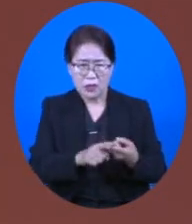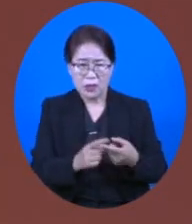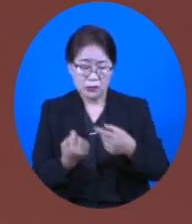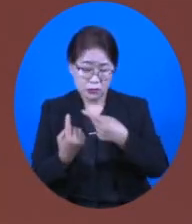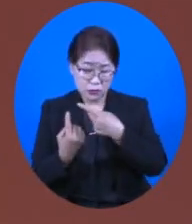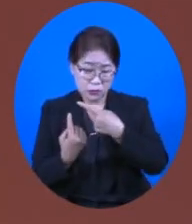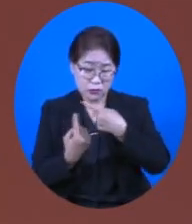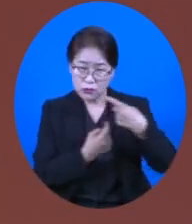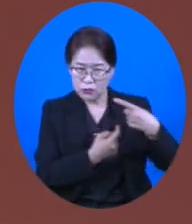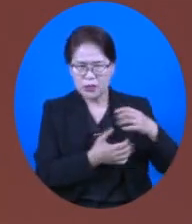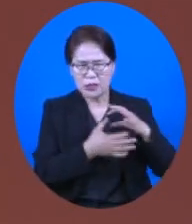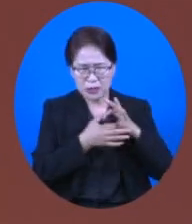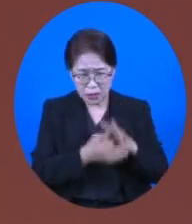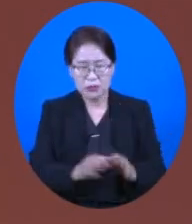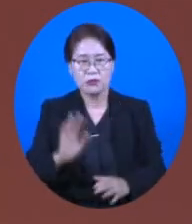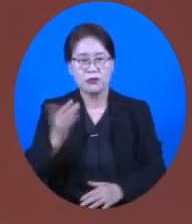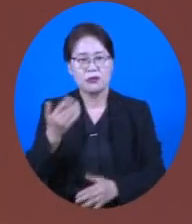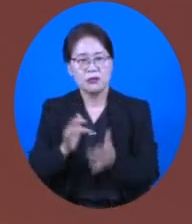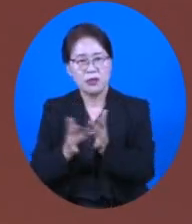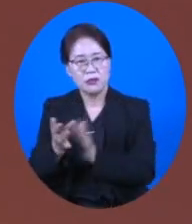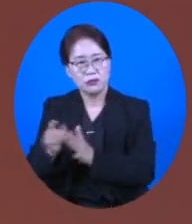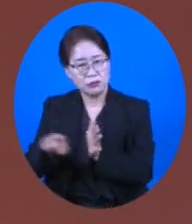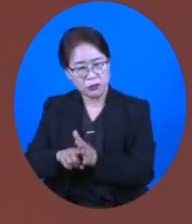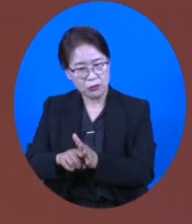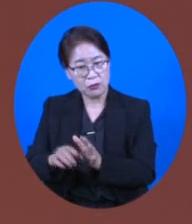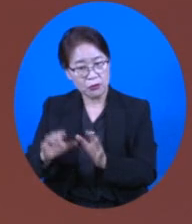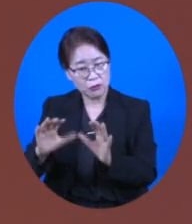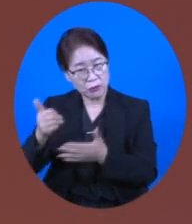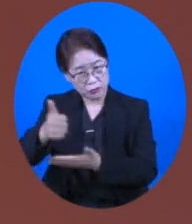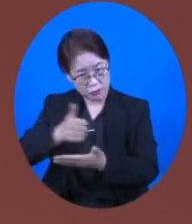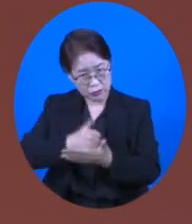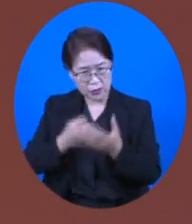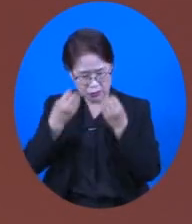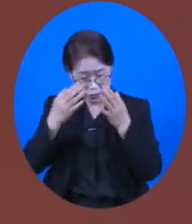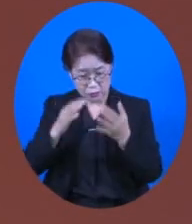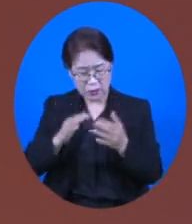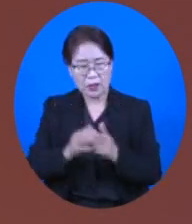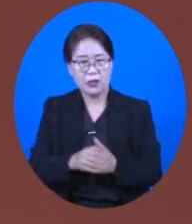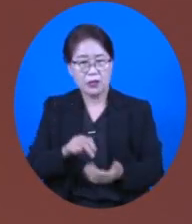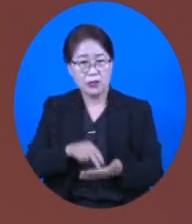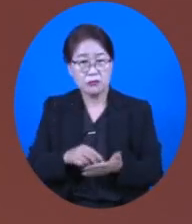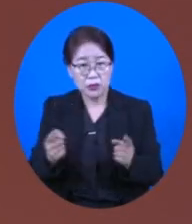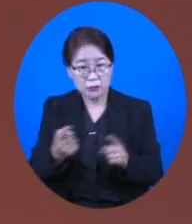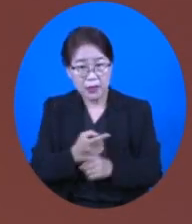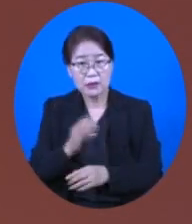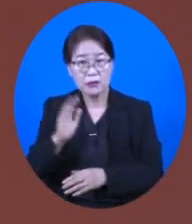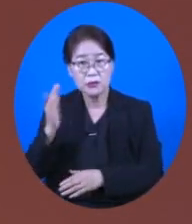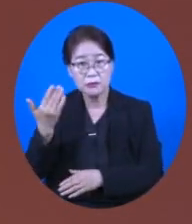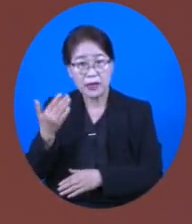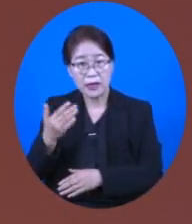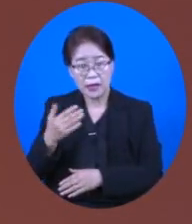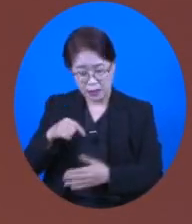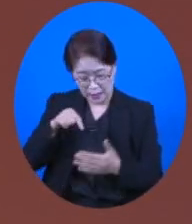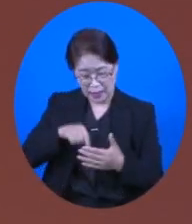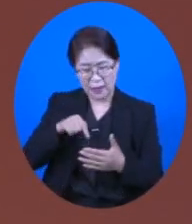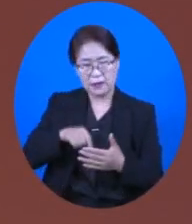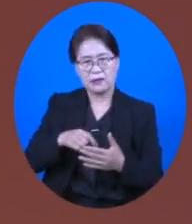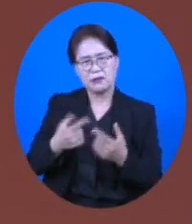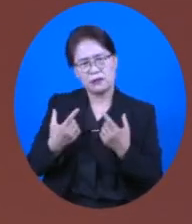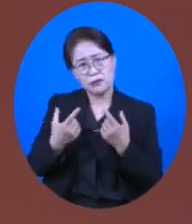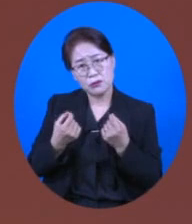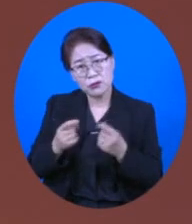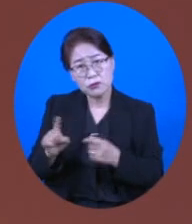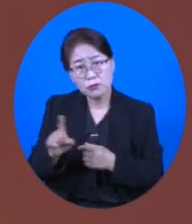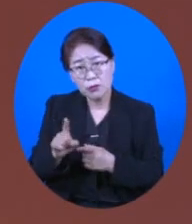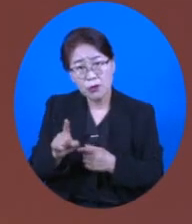거예요. 예수 믿고 영접하고 새로운 피조물이 되고 신분이 달라졌지만 우리 안에는요 여전히 뭐가